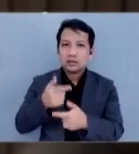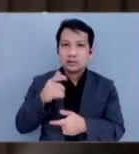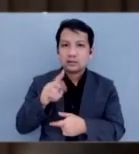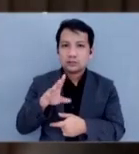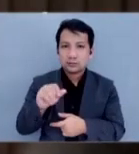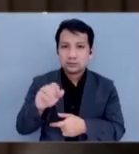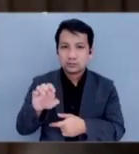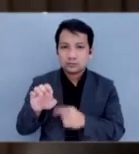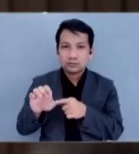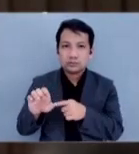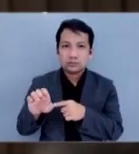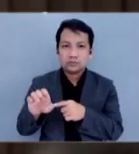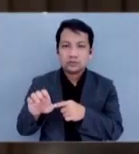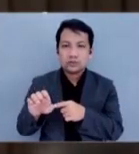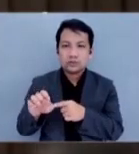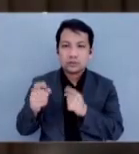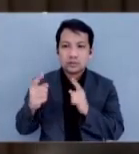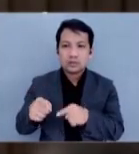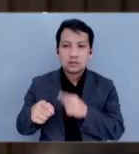in effect ang talagang